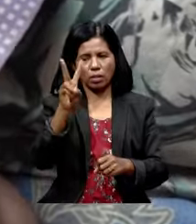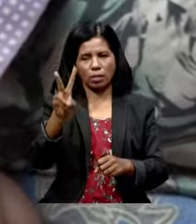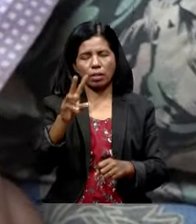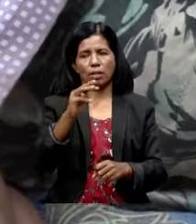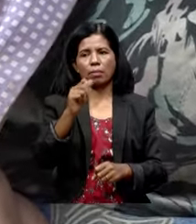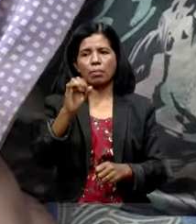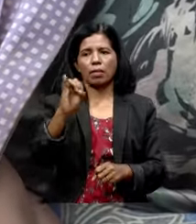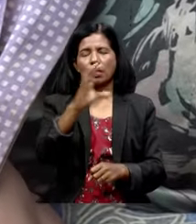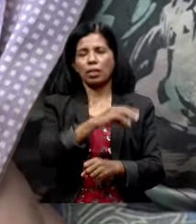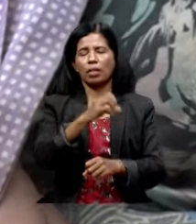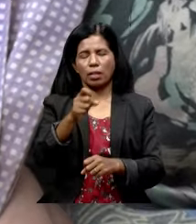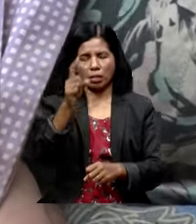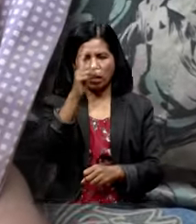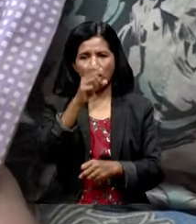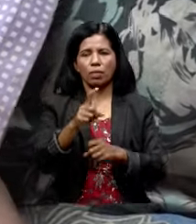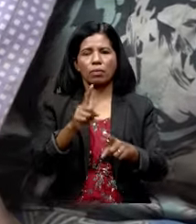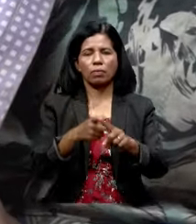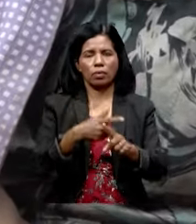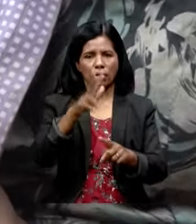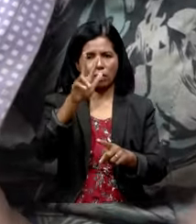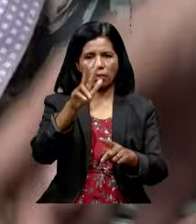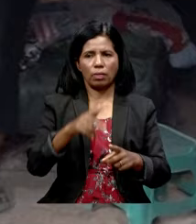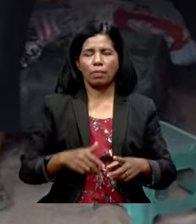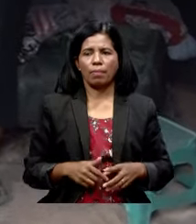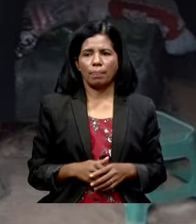da Costa Tilman fuin halu fulan tolu.